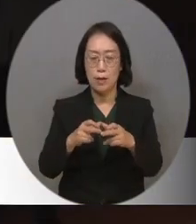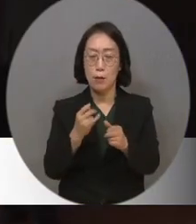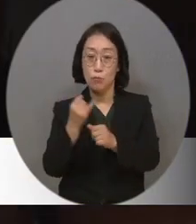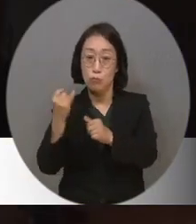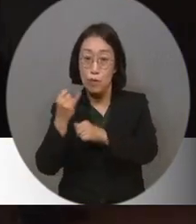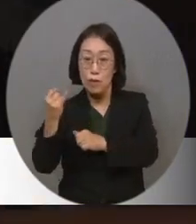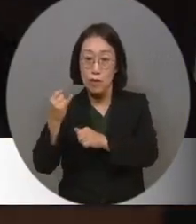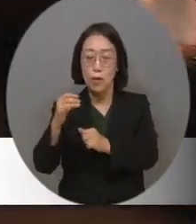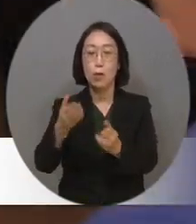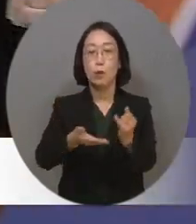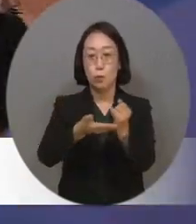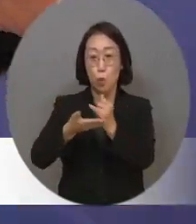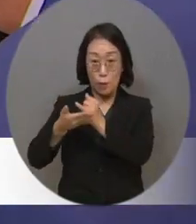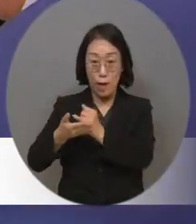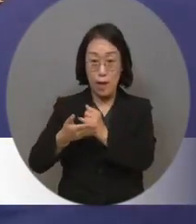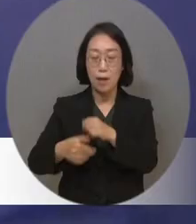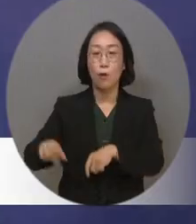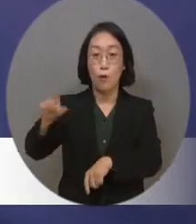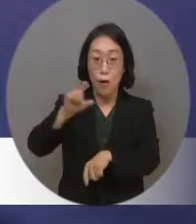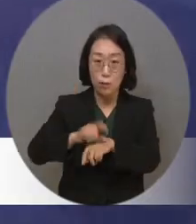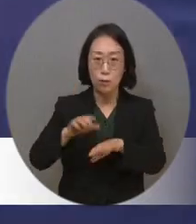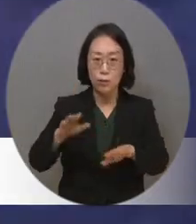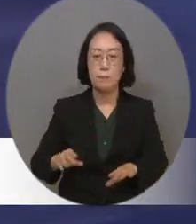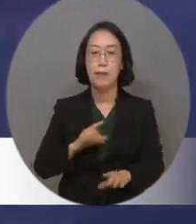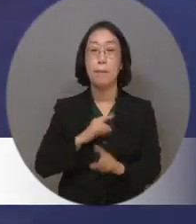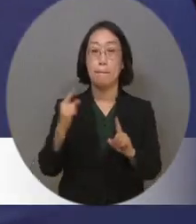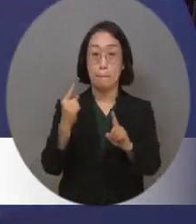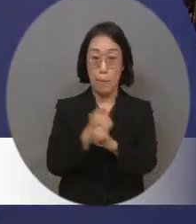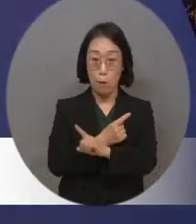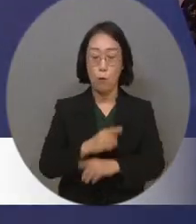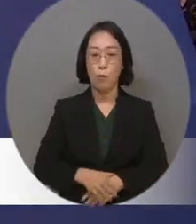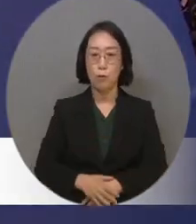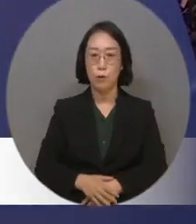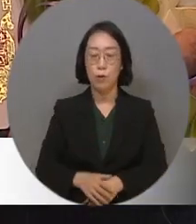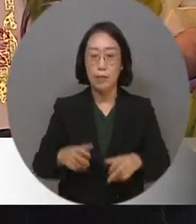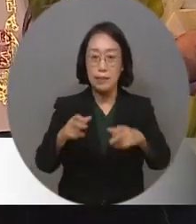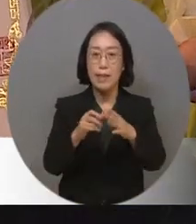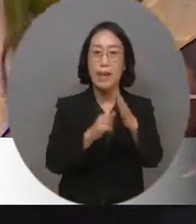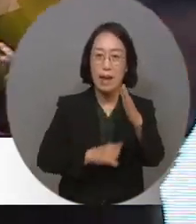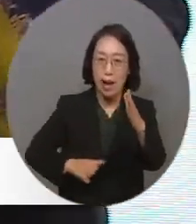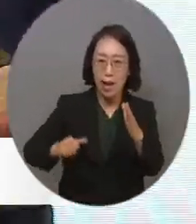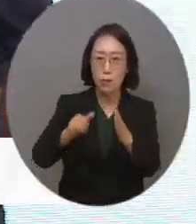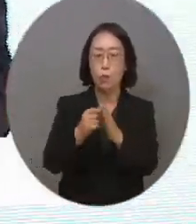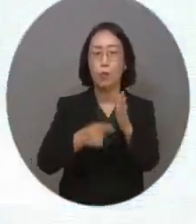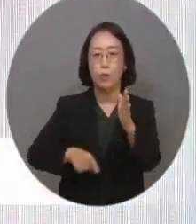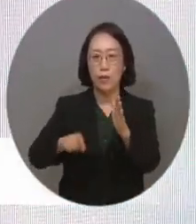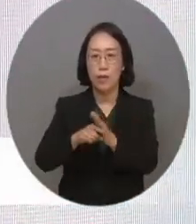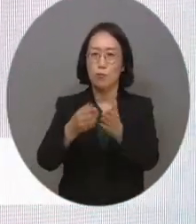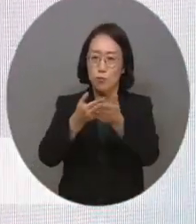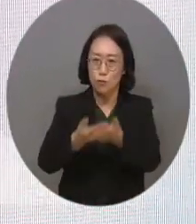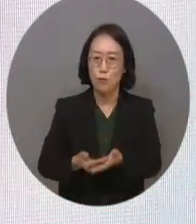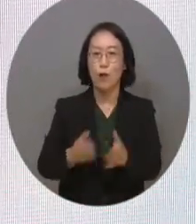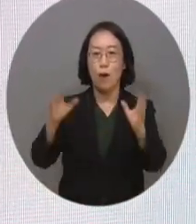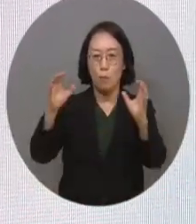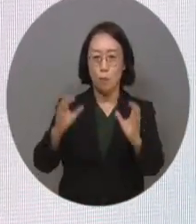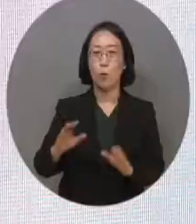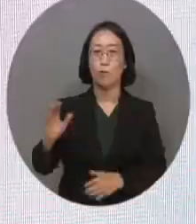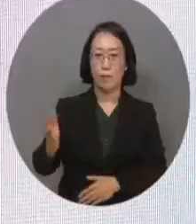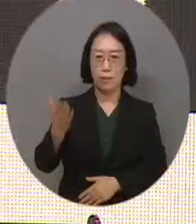시작으로 2019년 현재의 명칭으로 이름을 받고 장애인 가족들을 위한 뜻깊 행사로